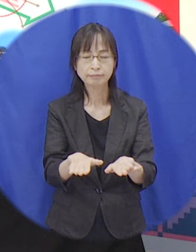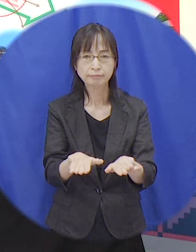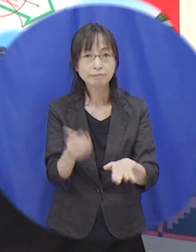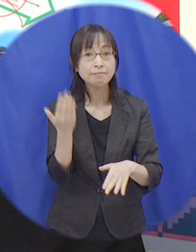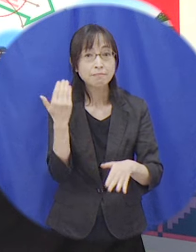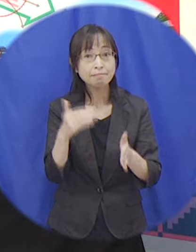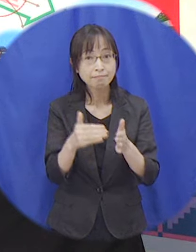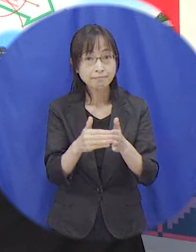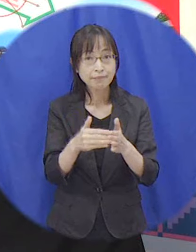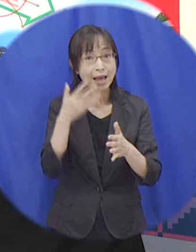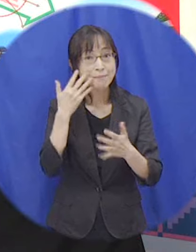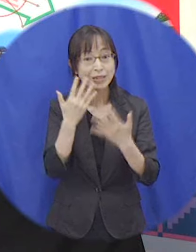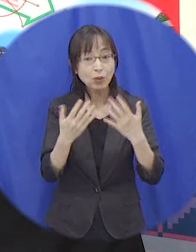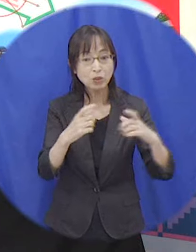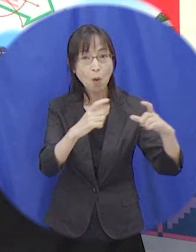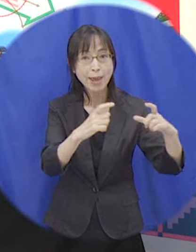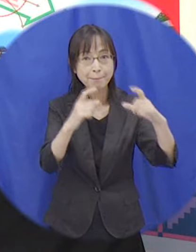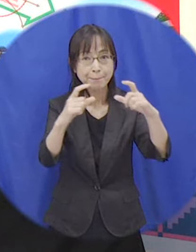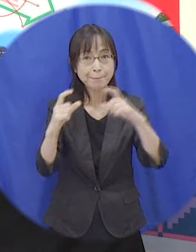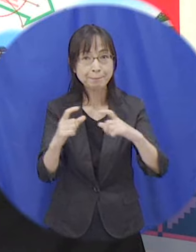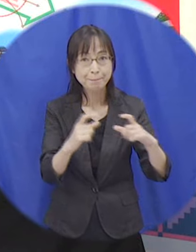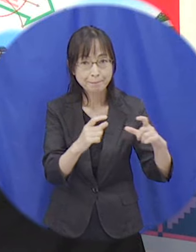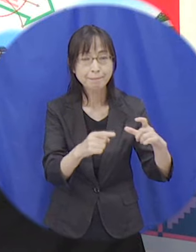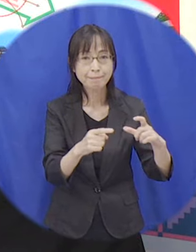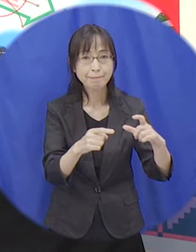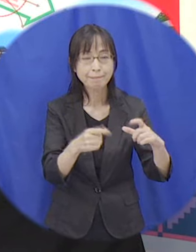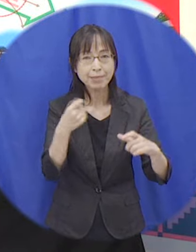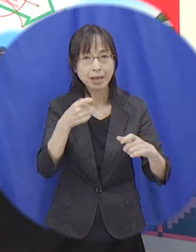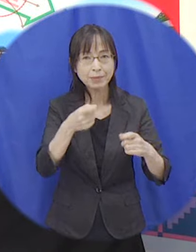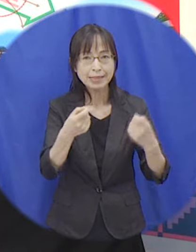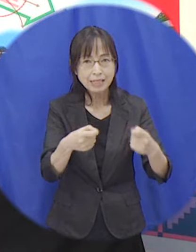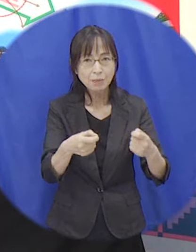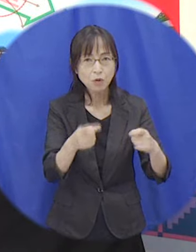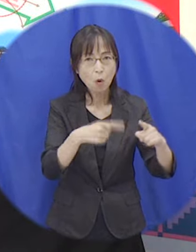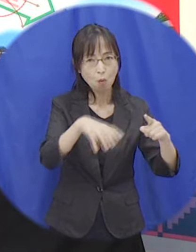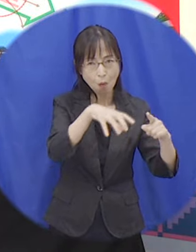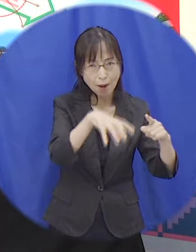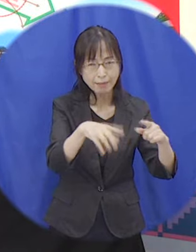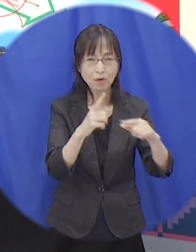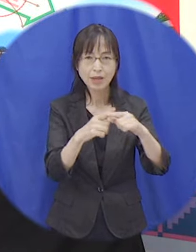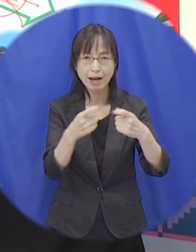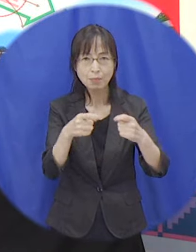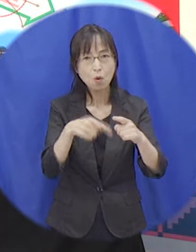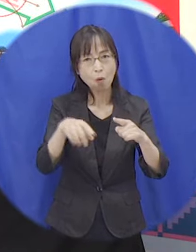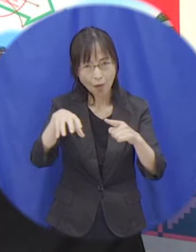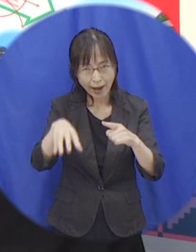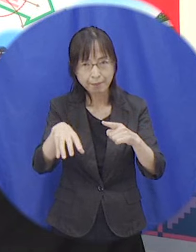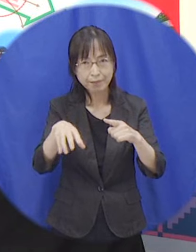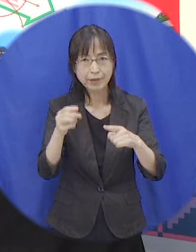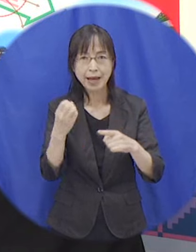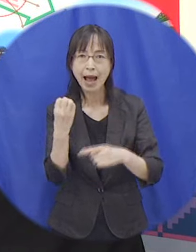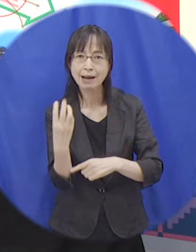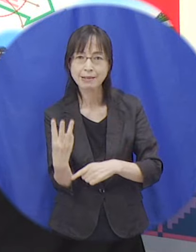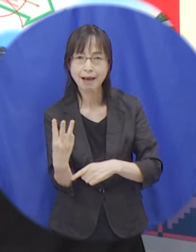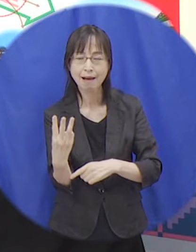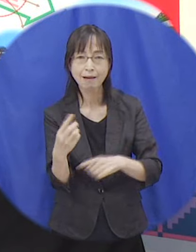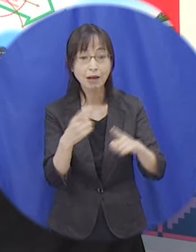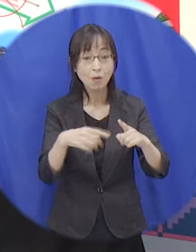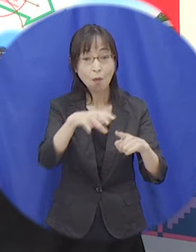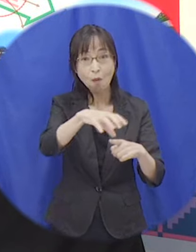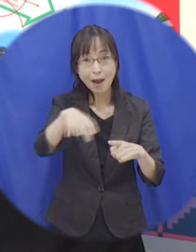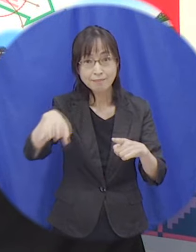まで緑色の円で示した、南池袋公園や中池袋公園、晴れ座など公園